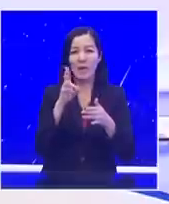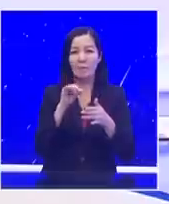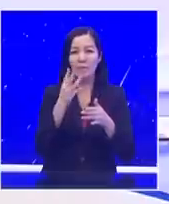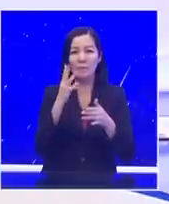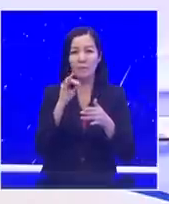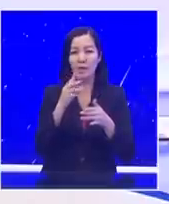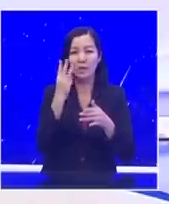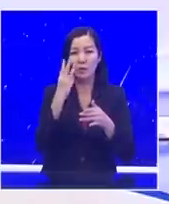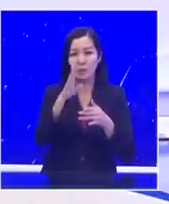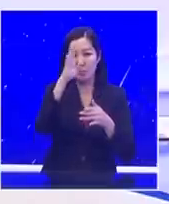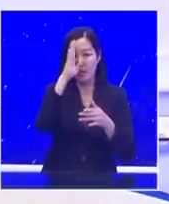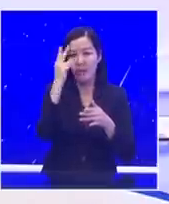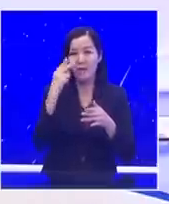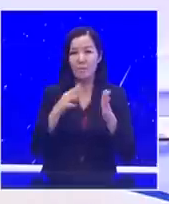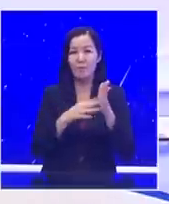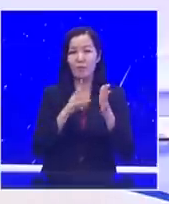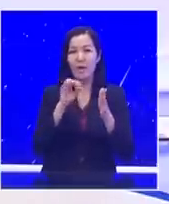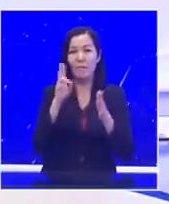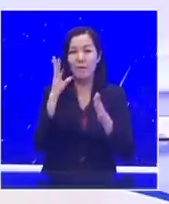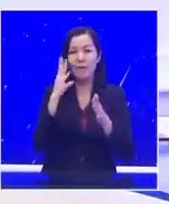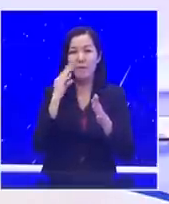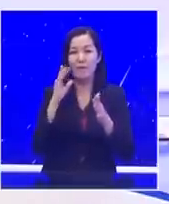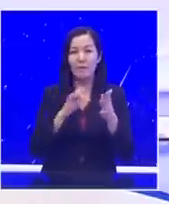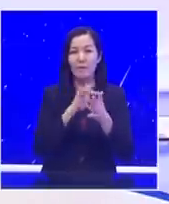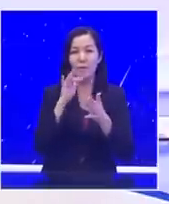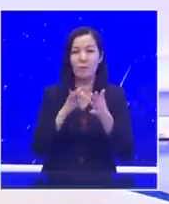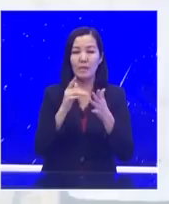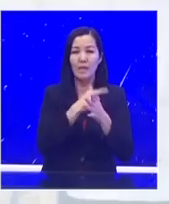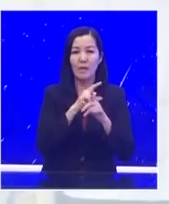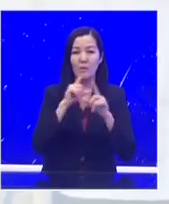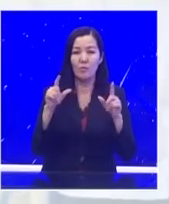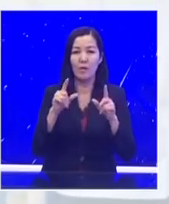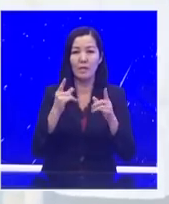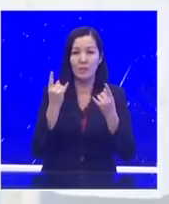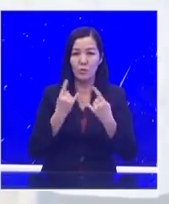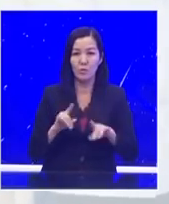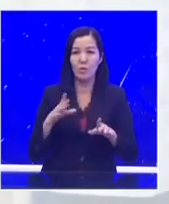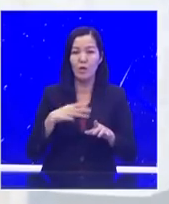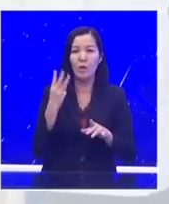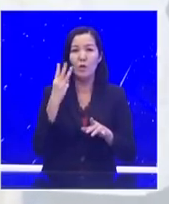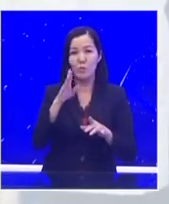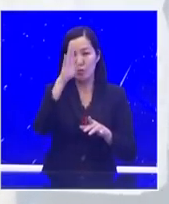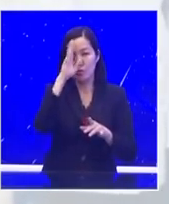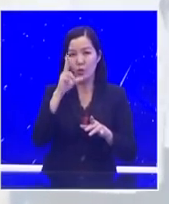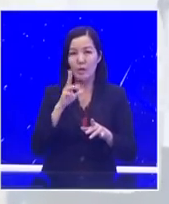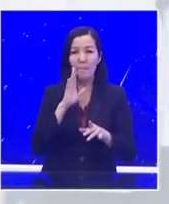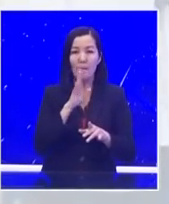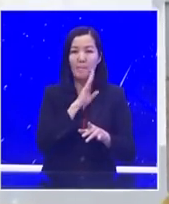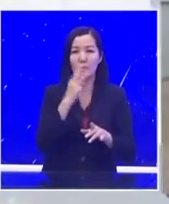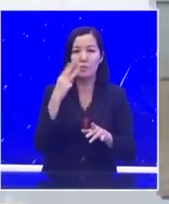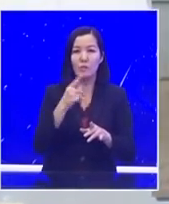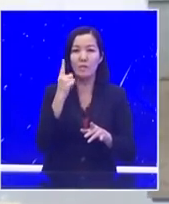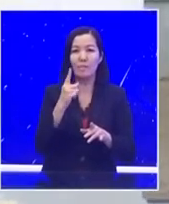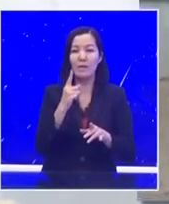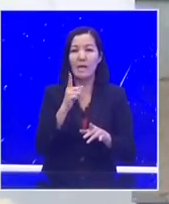сәбилер 29 ақпан күні Алматы көпсалалы клиникалық ауруханасында дүниеге келген. Үш ұлдың анасы 31 жастағы